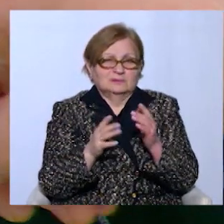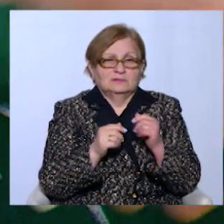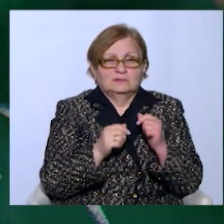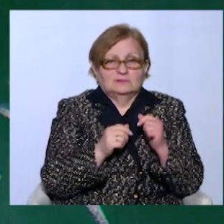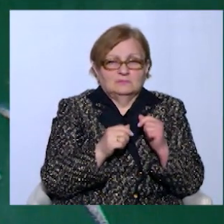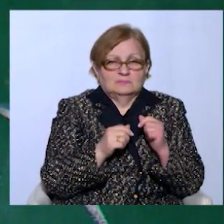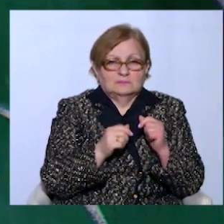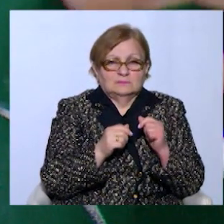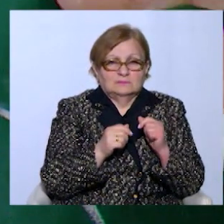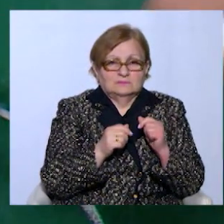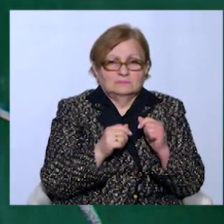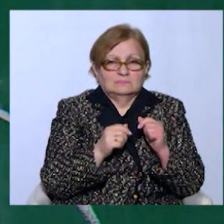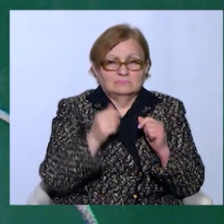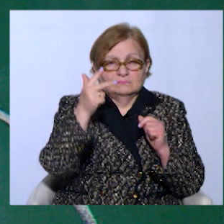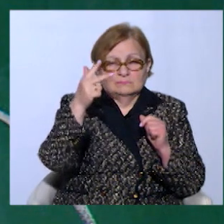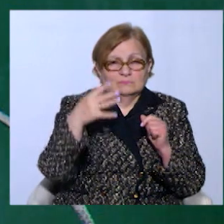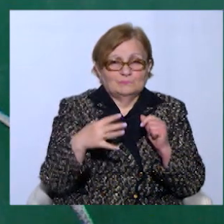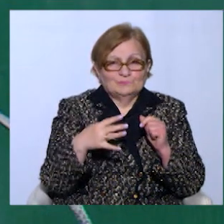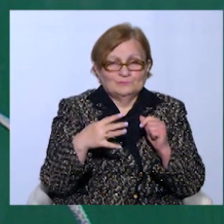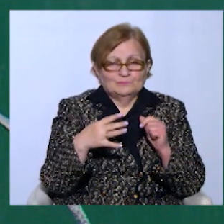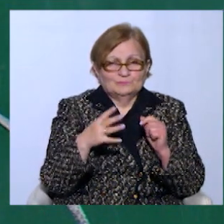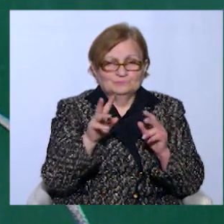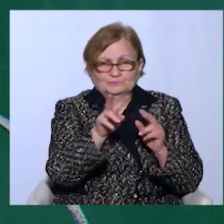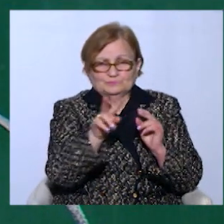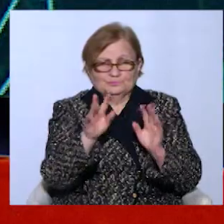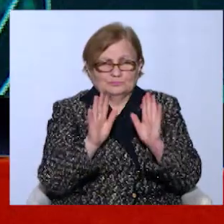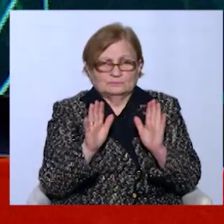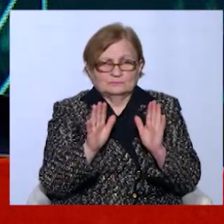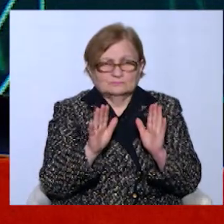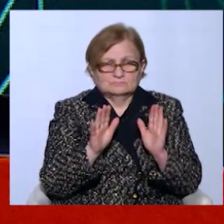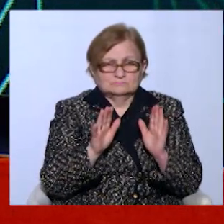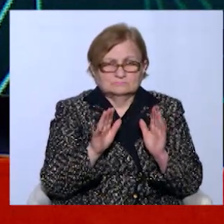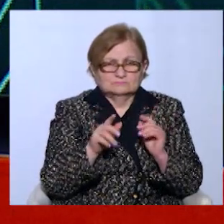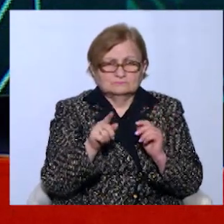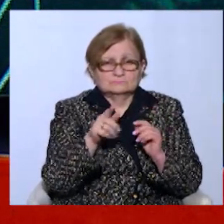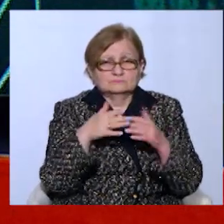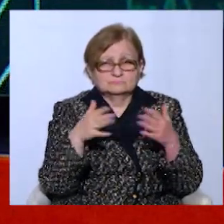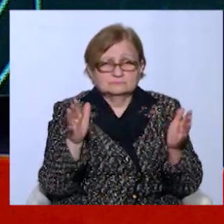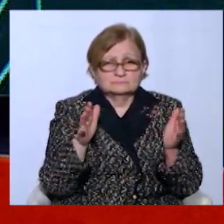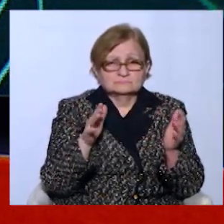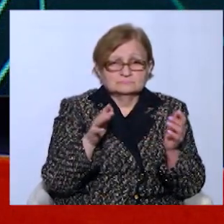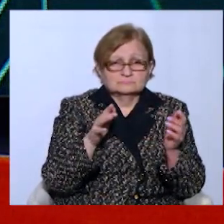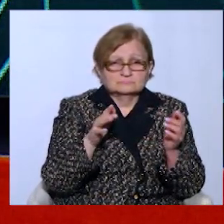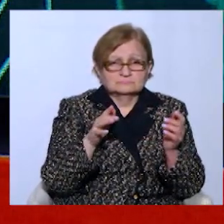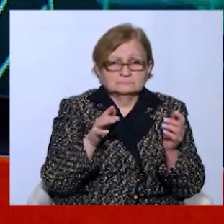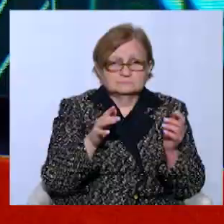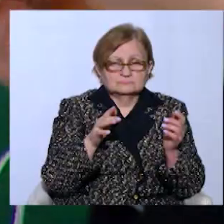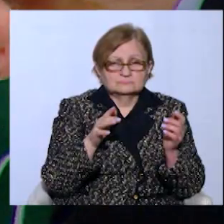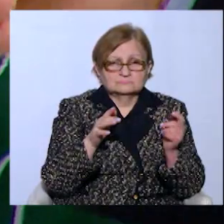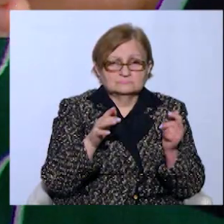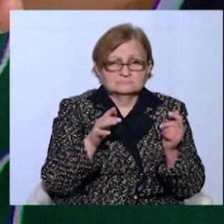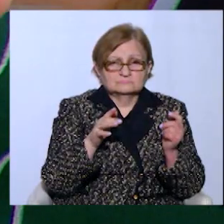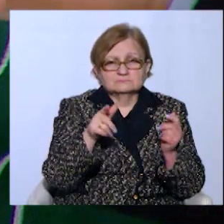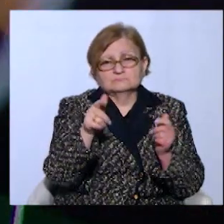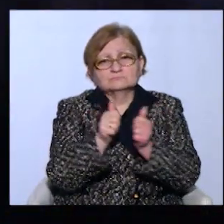1/5 და 3/4 რომ იყოს მარტო, ხოლოდ 9-ია, მათ შორის მეტი იქნება, მაგრამ ეს ვერანაირად ვერ იქნება უდიდესი, იმიტომ რომ